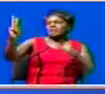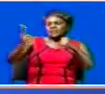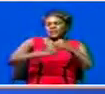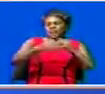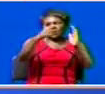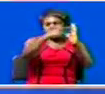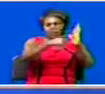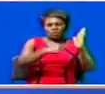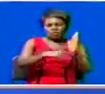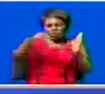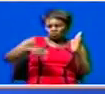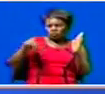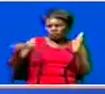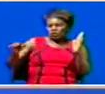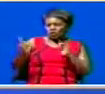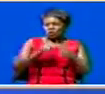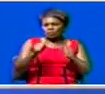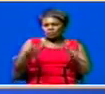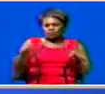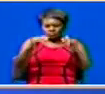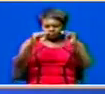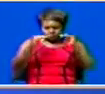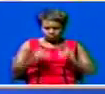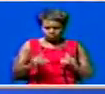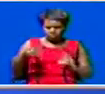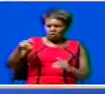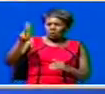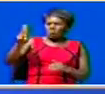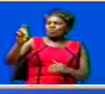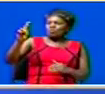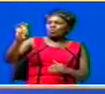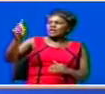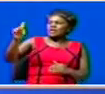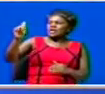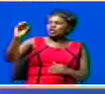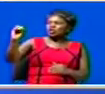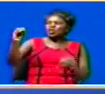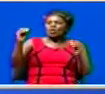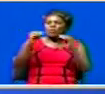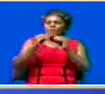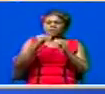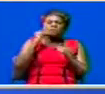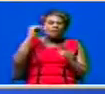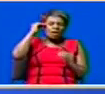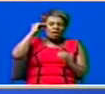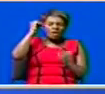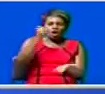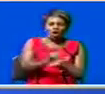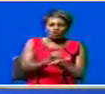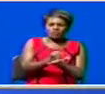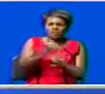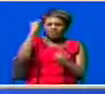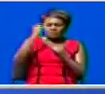ya mechi ya leo asubuhi, huku ikifuatwa na timu ya Plureto ambayo itamenyana na timu ya Headquarters katika mechi ya mwisho